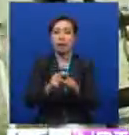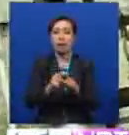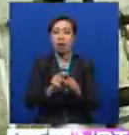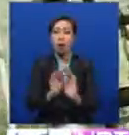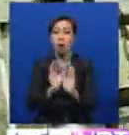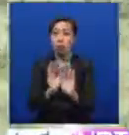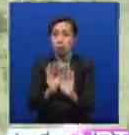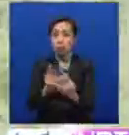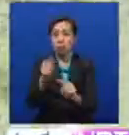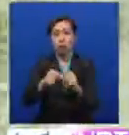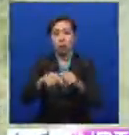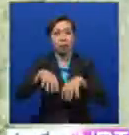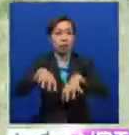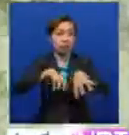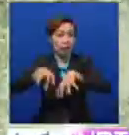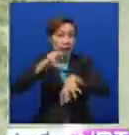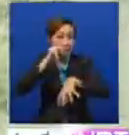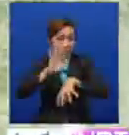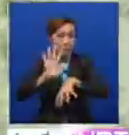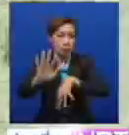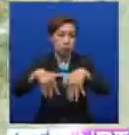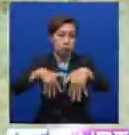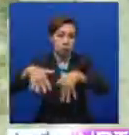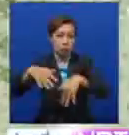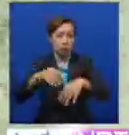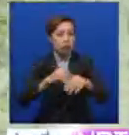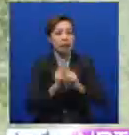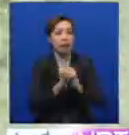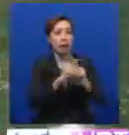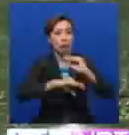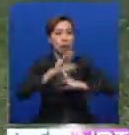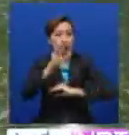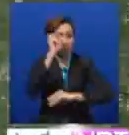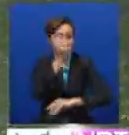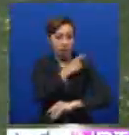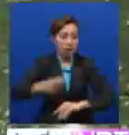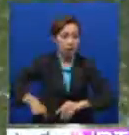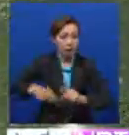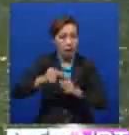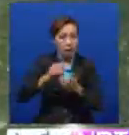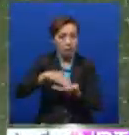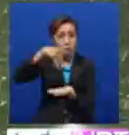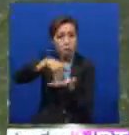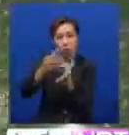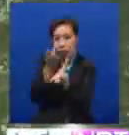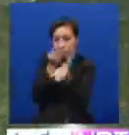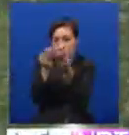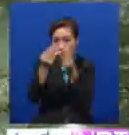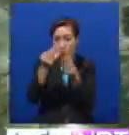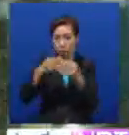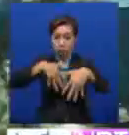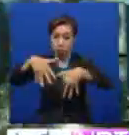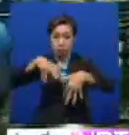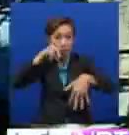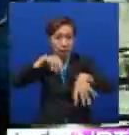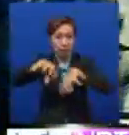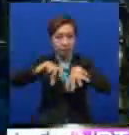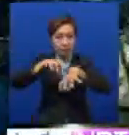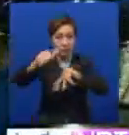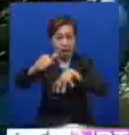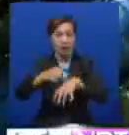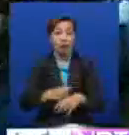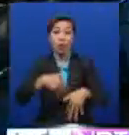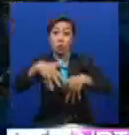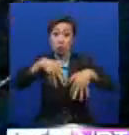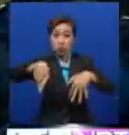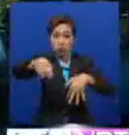น้ำชุมชนตามแนวพระราชดำริเพื่อเป็นแหล่งถ่ายทอดความรู้จากความสำเร็จของการจัดการน้ำชุมชนโดยทางชุมช